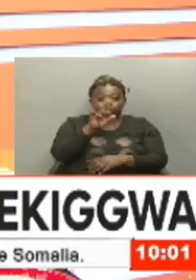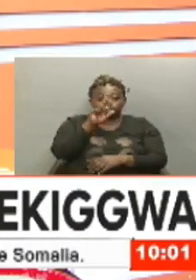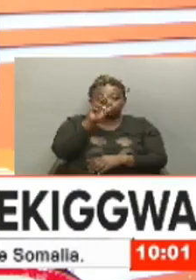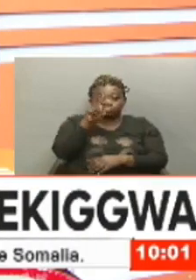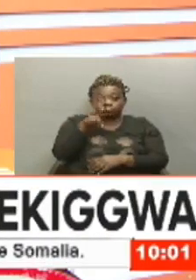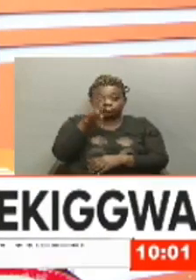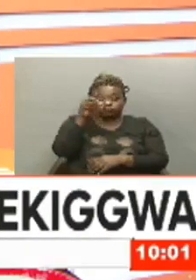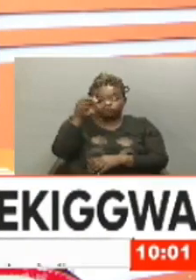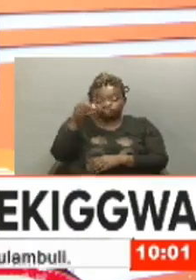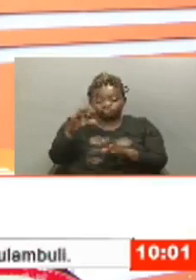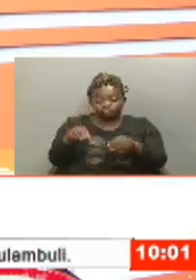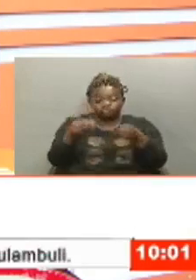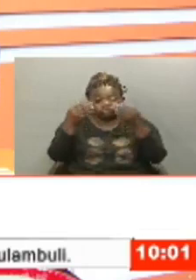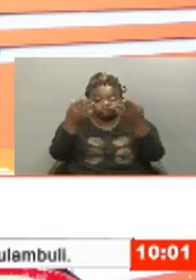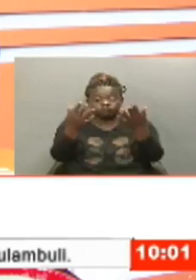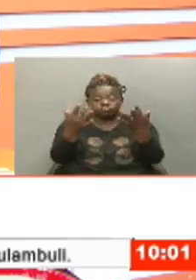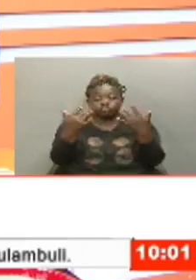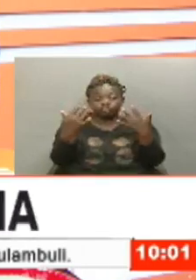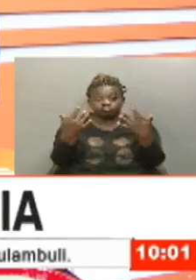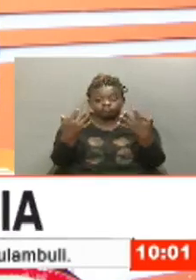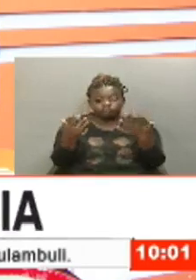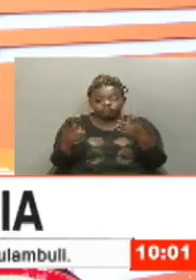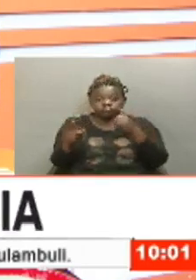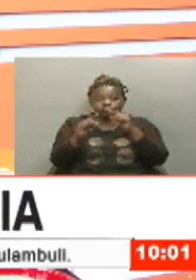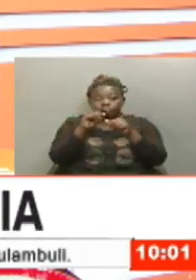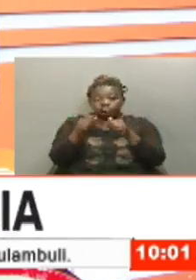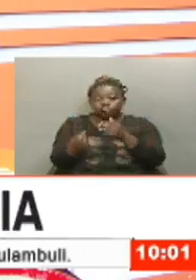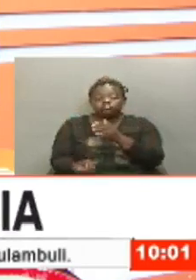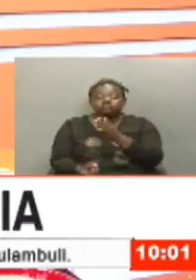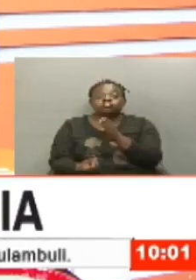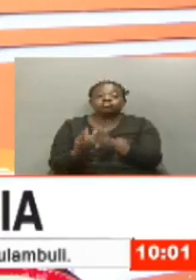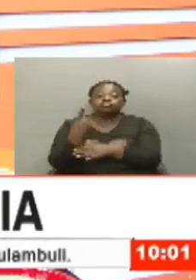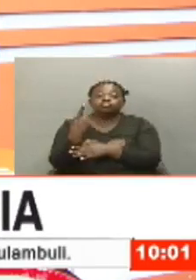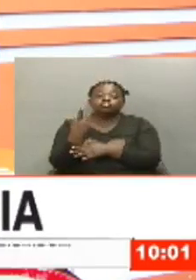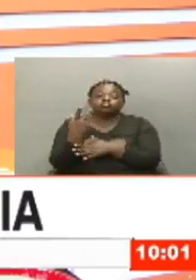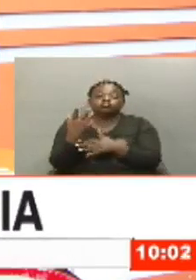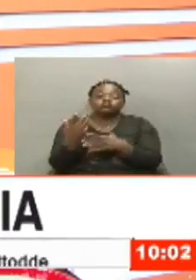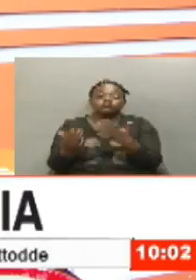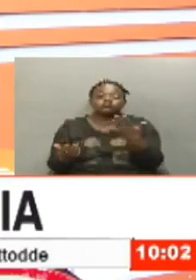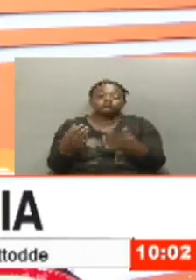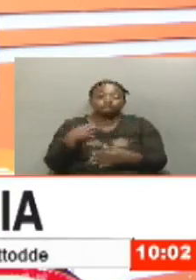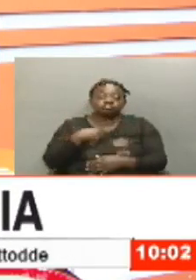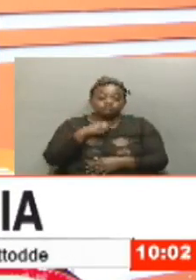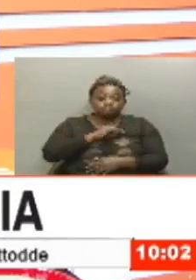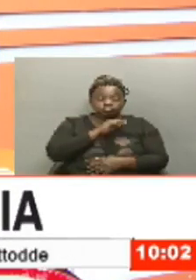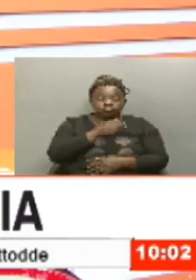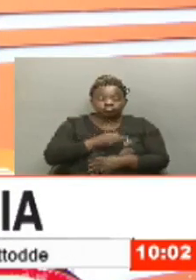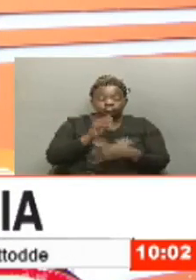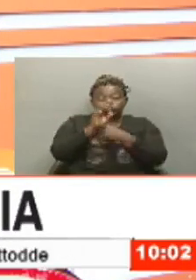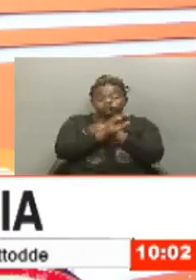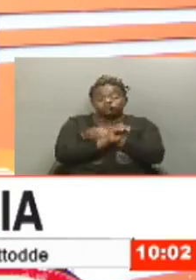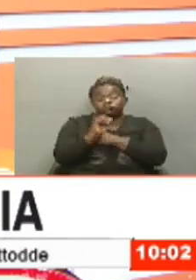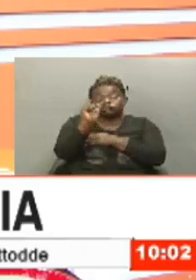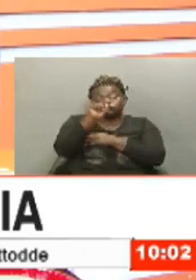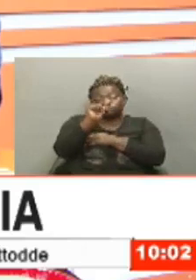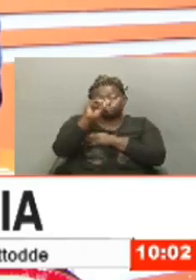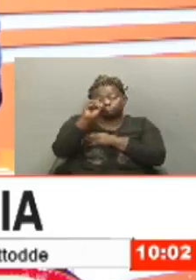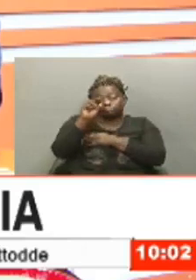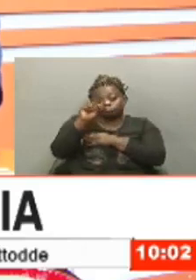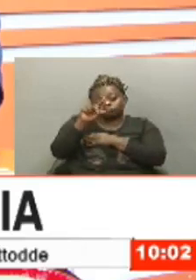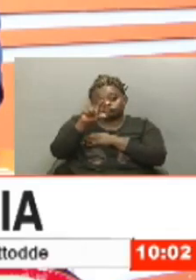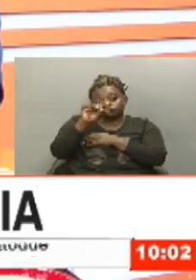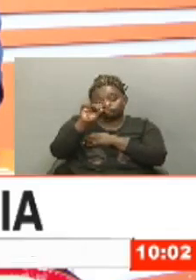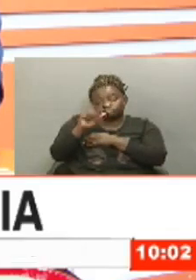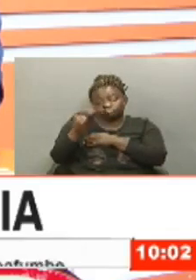UPDF efulumizza ekiwandiiko nga kino kyogera ku bulumbaganyi obwakoleddwa ku ggye lyaffe mu ggwanga lya Somalia olunaku